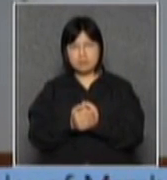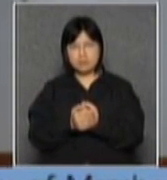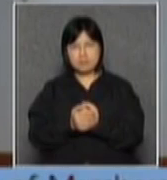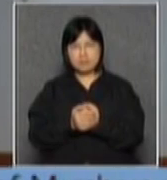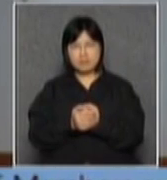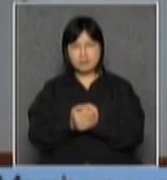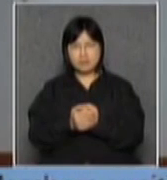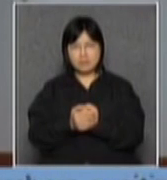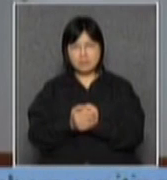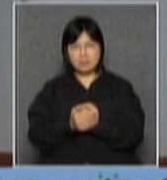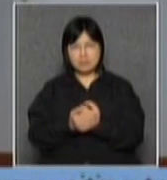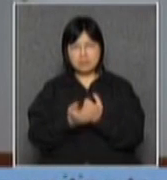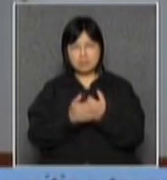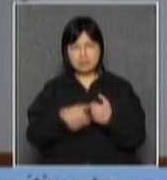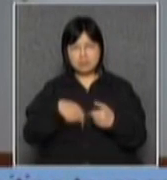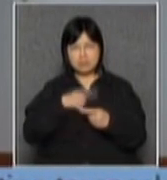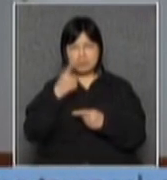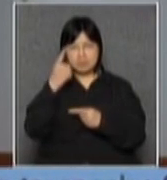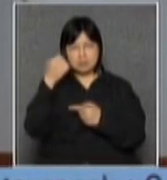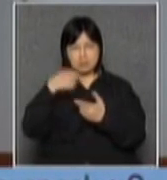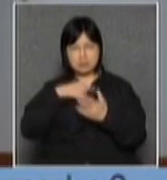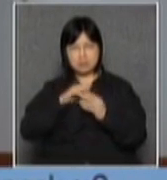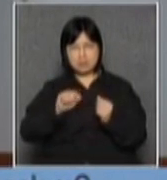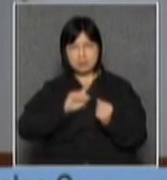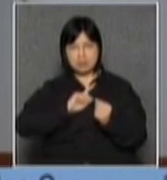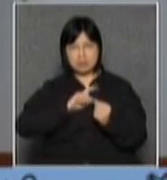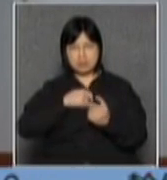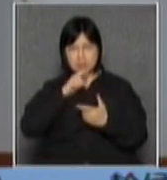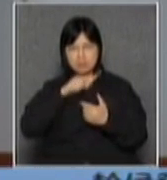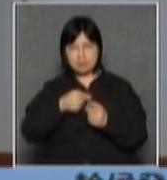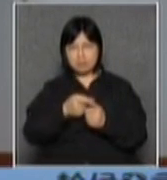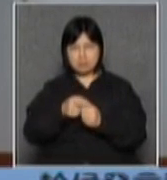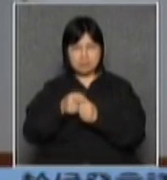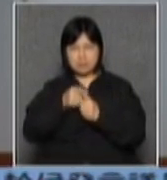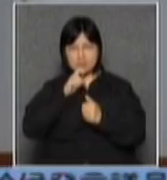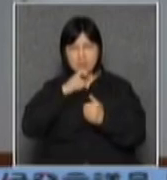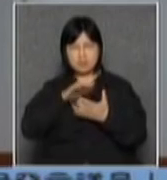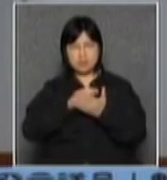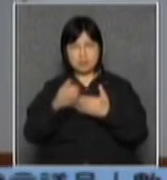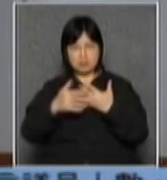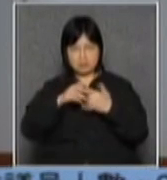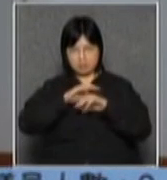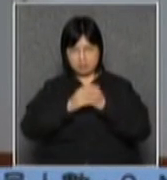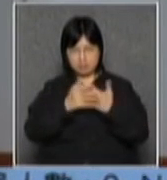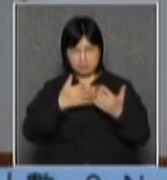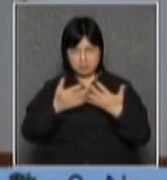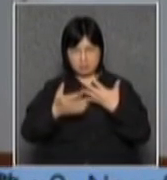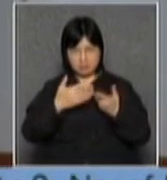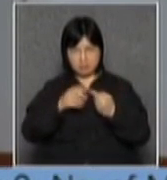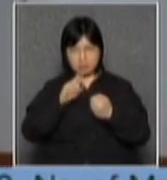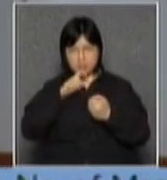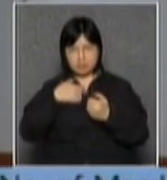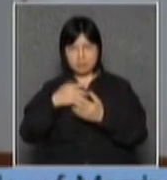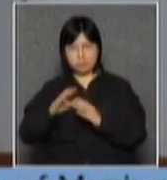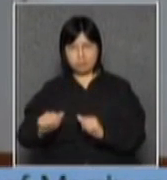是：扶狗不能自潔於天，而欲以區區之志籠絡當世之無，而必後世之無危亡。此